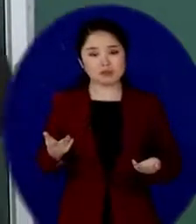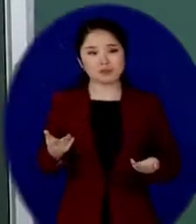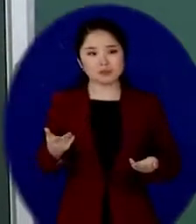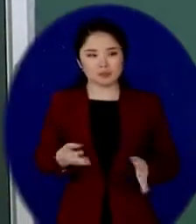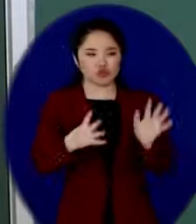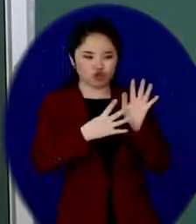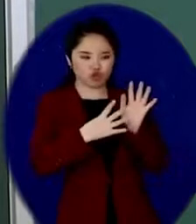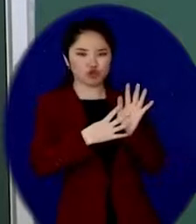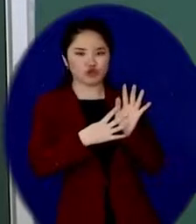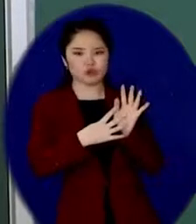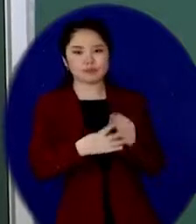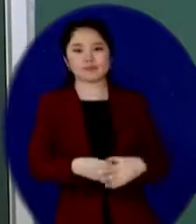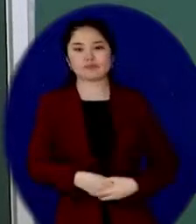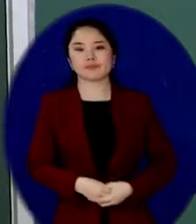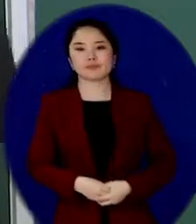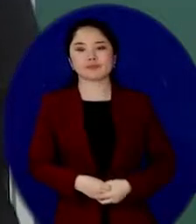9.